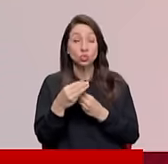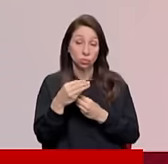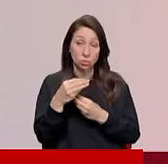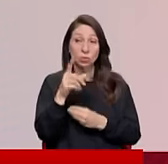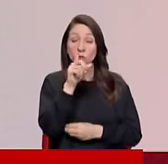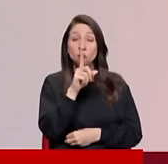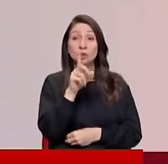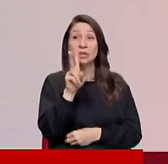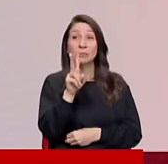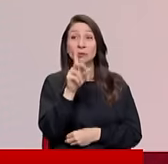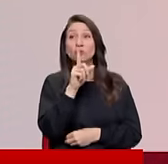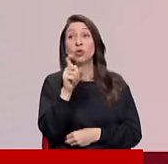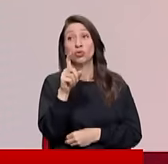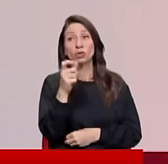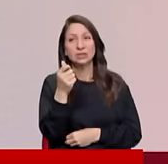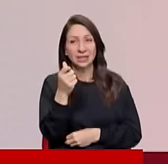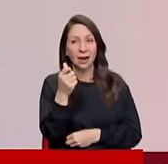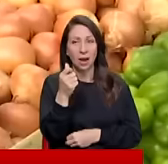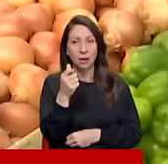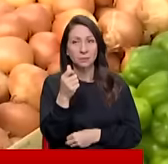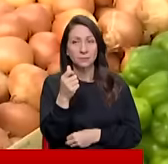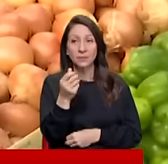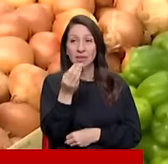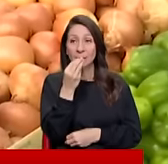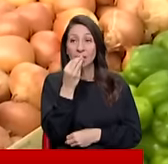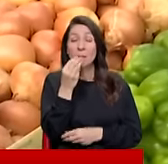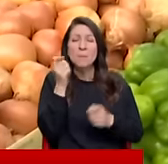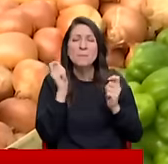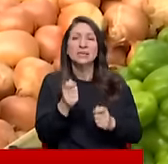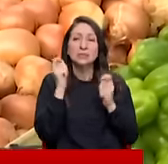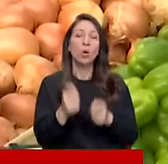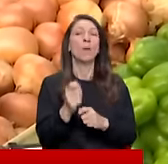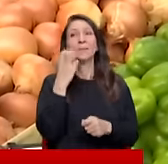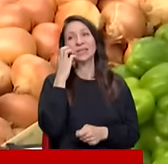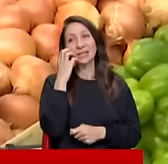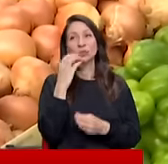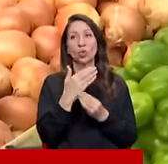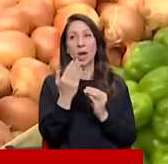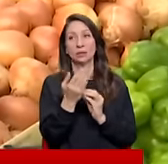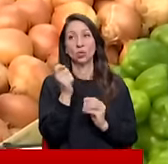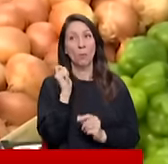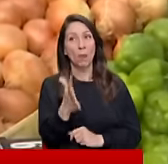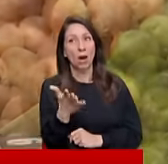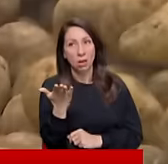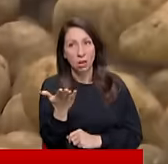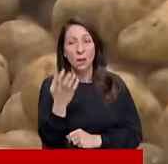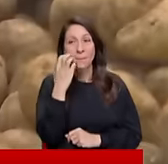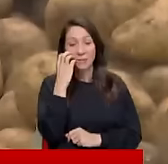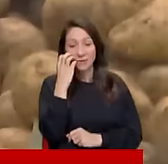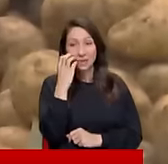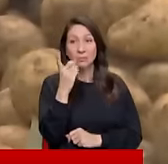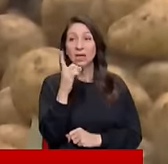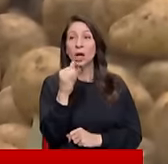muzun kilogram fiyatı ise 119 lira. Yemeklerin olmazsa olmazı patates, soğan da çok pahalı.